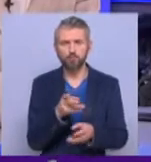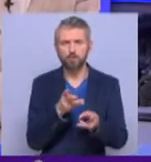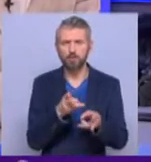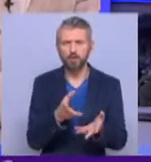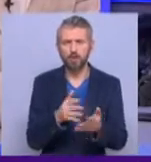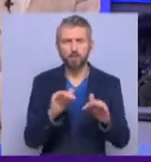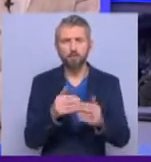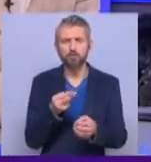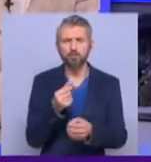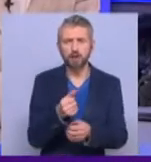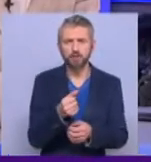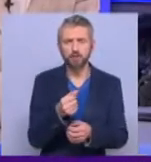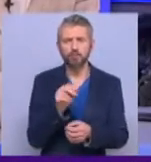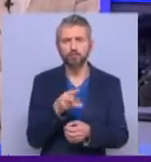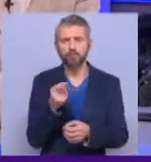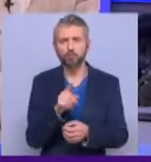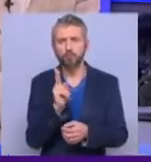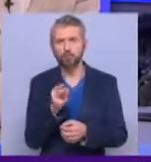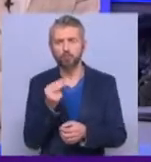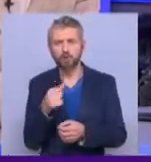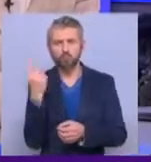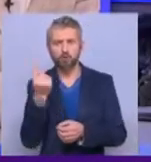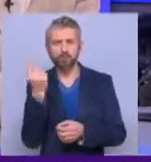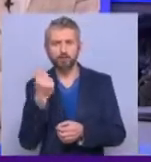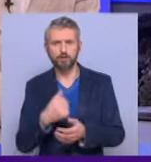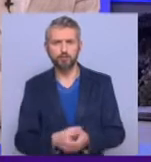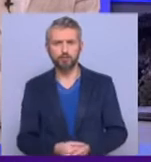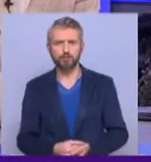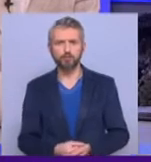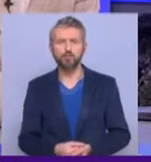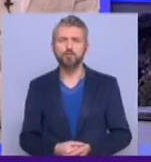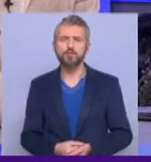менше платить, і той, хто платить по лічильнику?